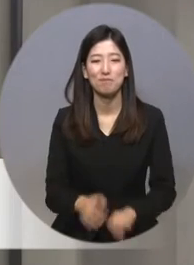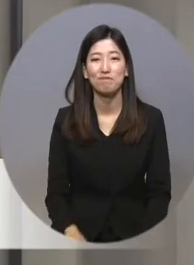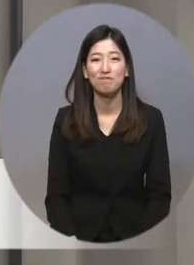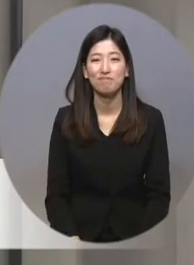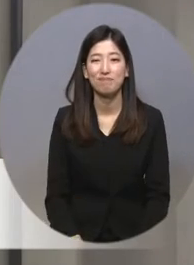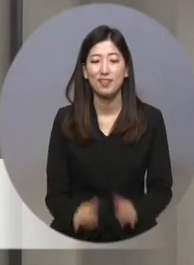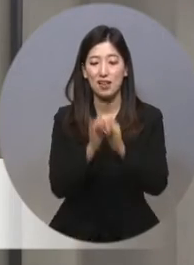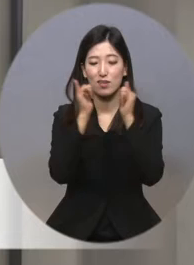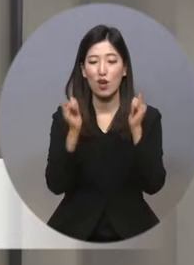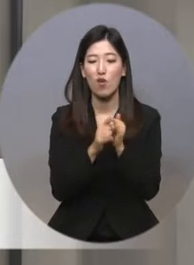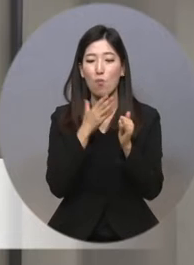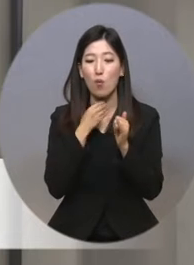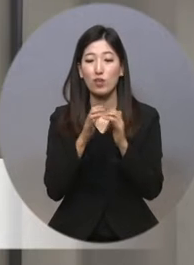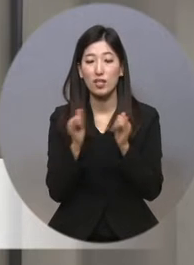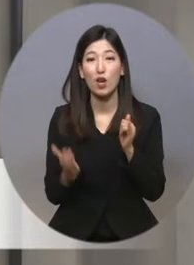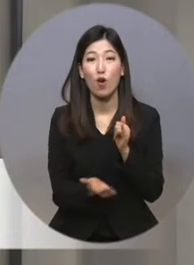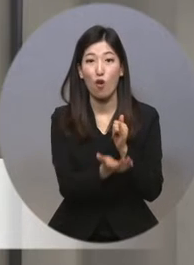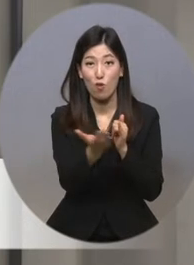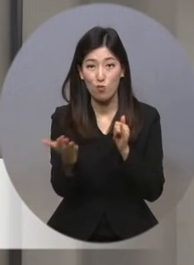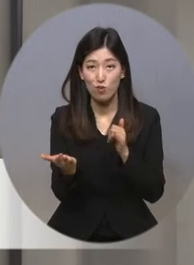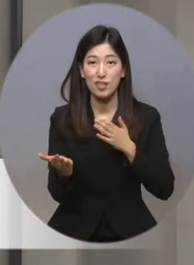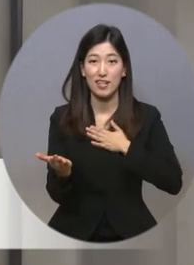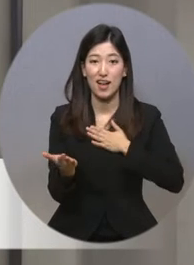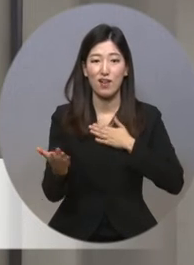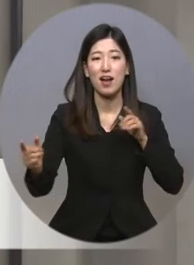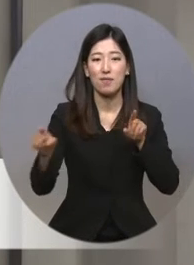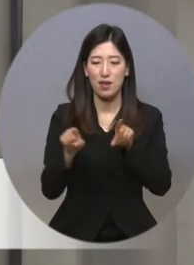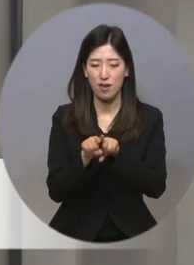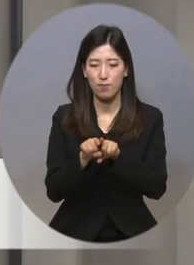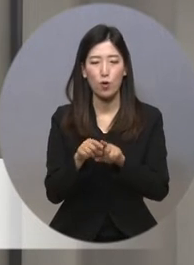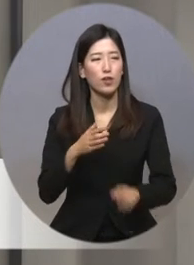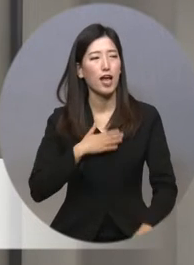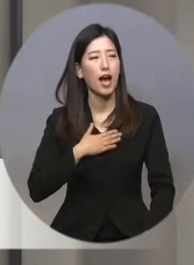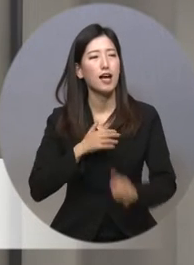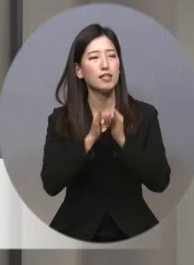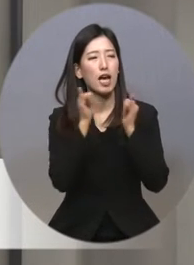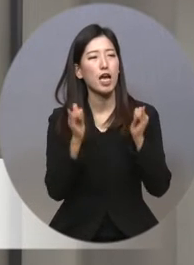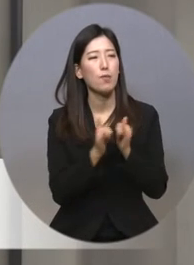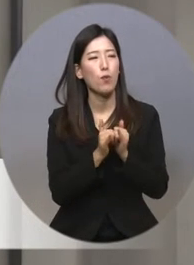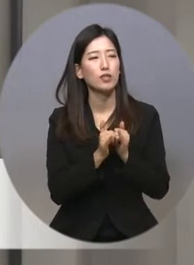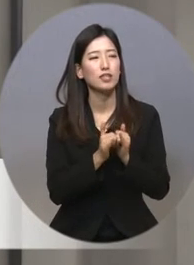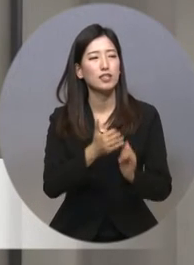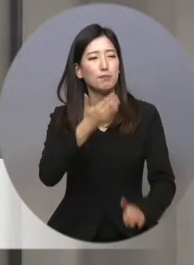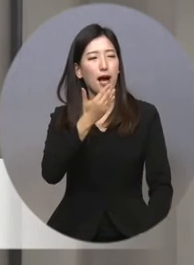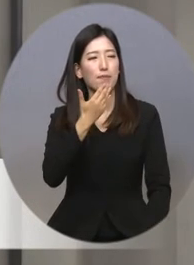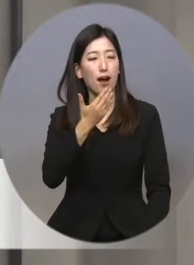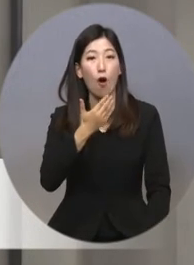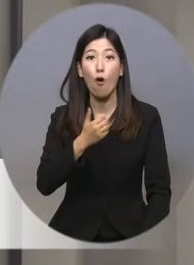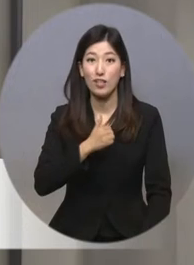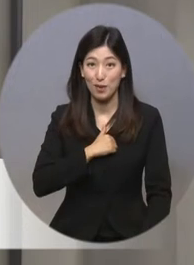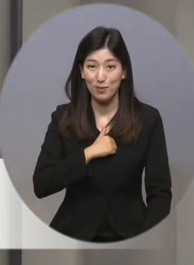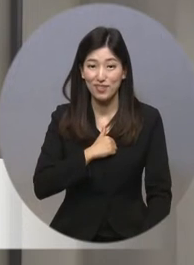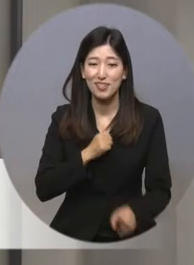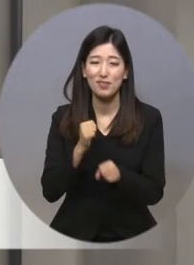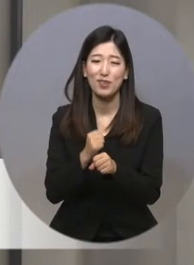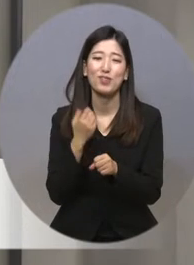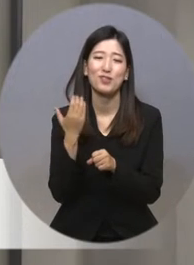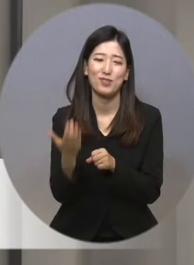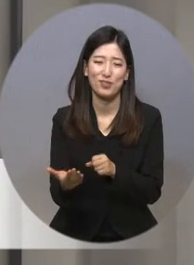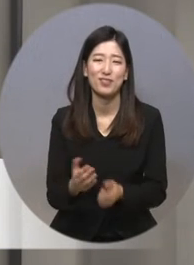1 으 사고 심근염 괴물이 자고 2분할 발음해 다만 한